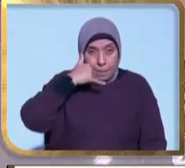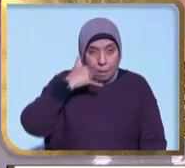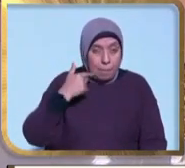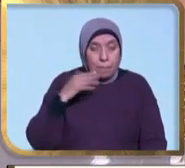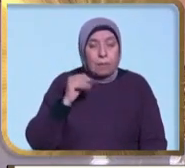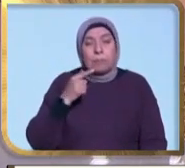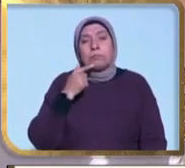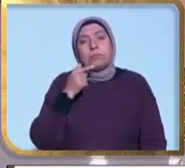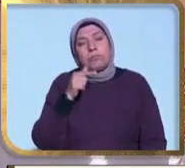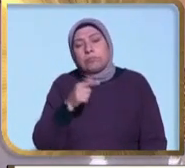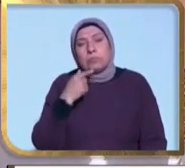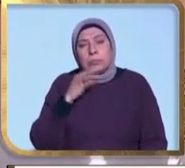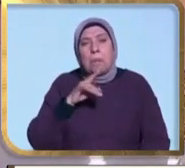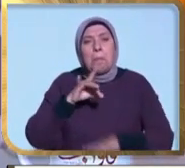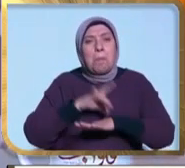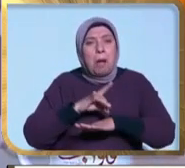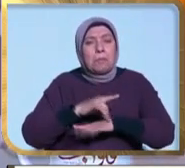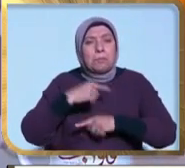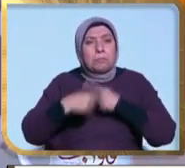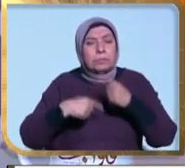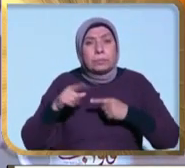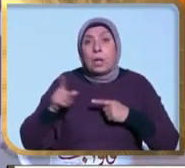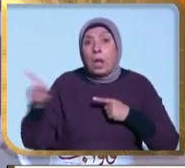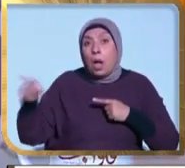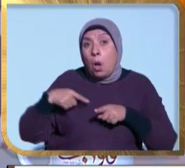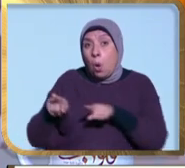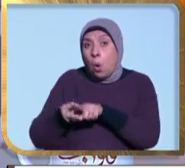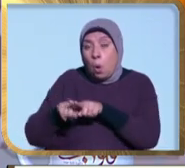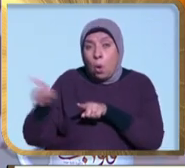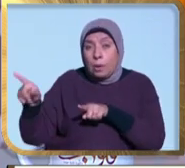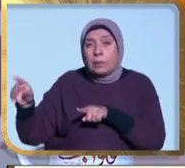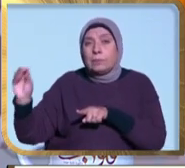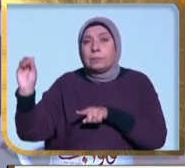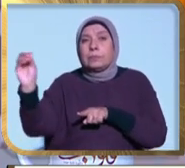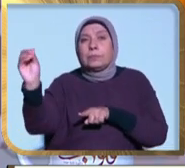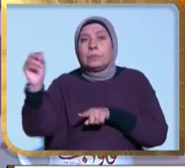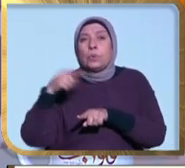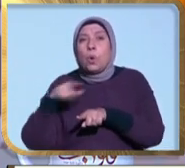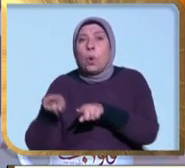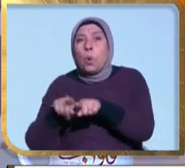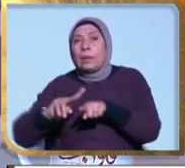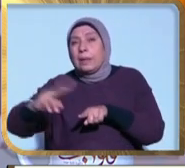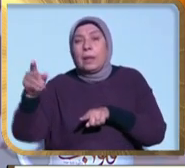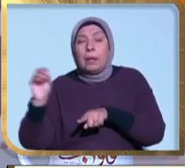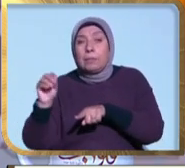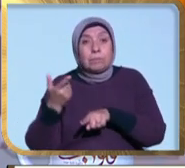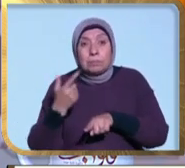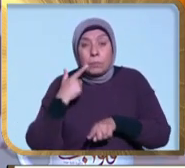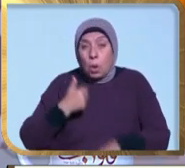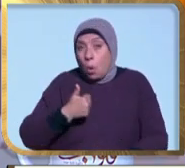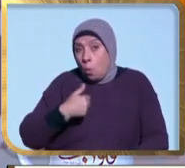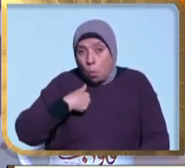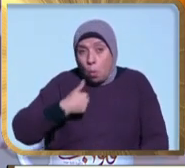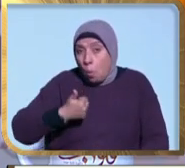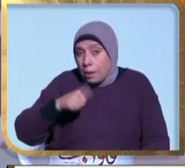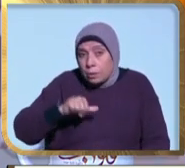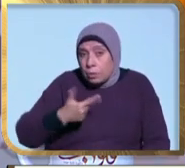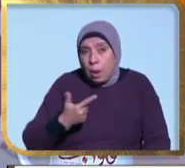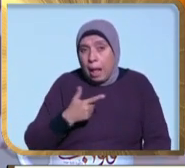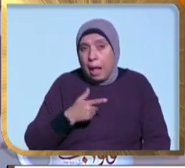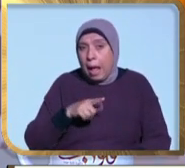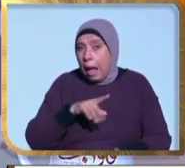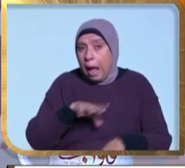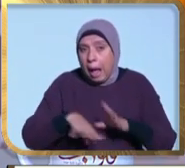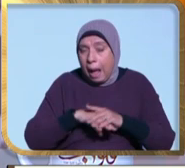اختها فكانت بتسال عليها من بعيد يعني تطمن عليها لما تع انا بقول لحضرتك لازم تتكلمه وانك